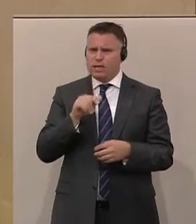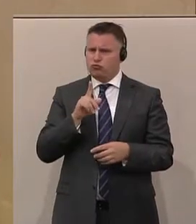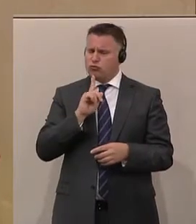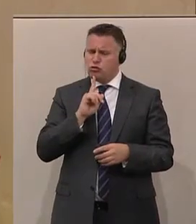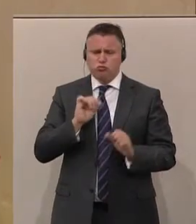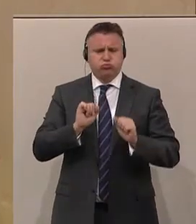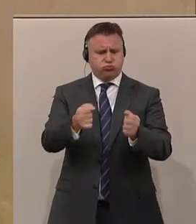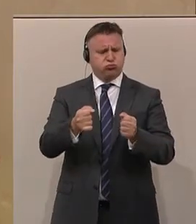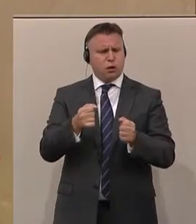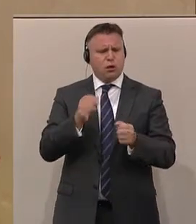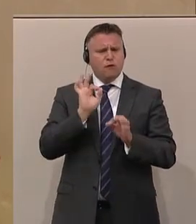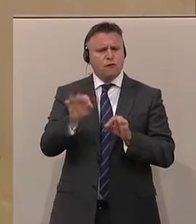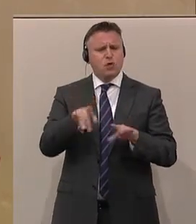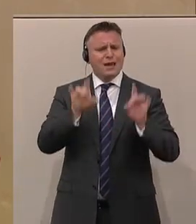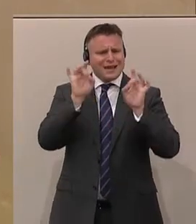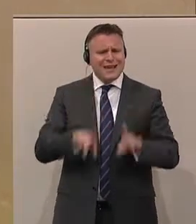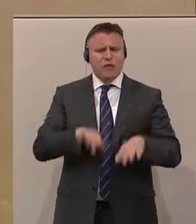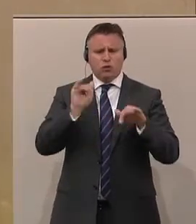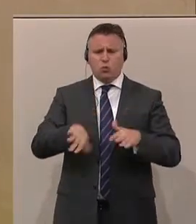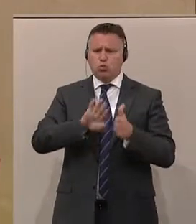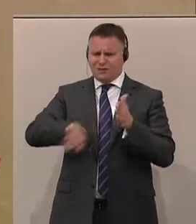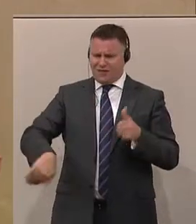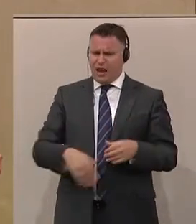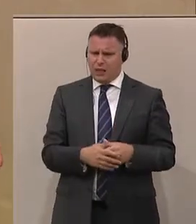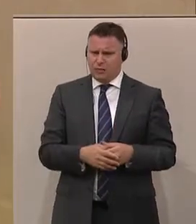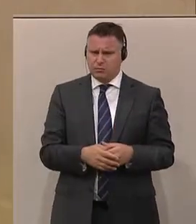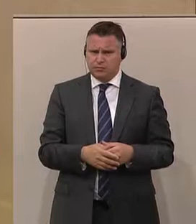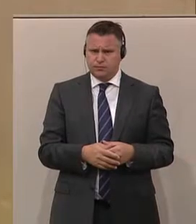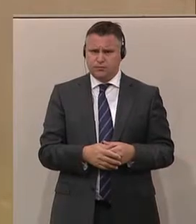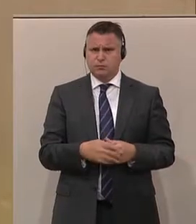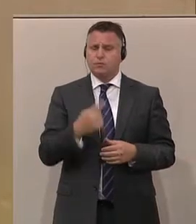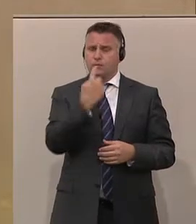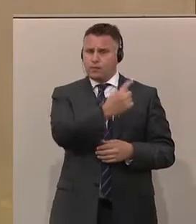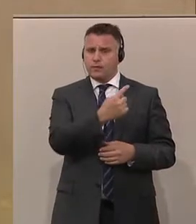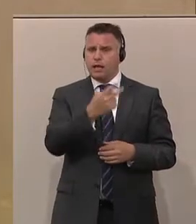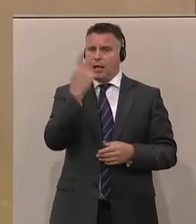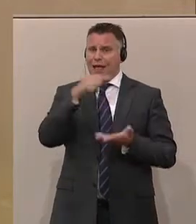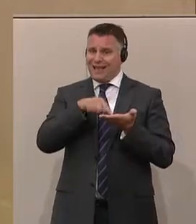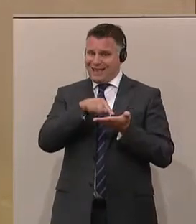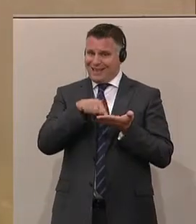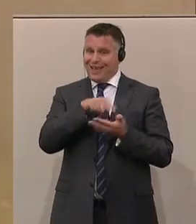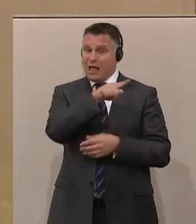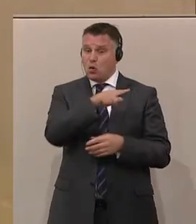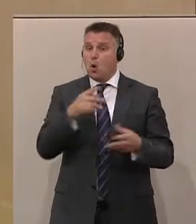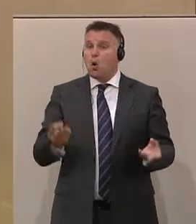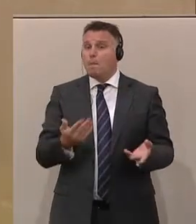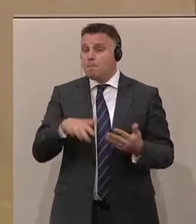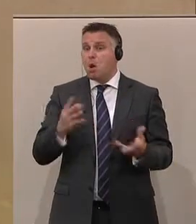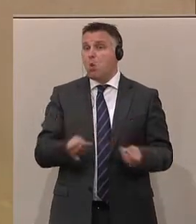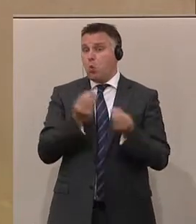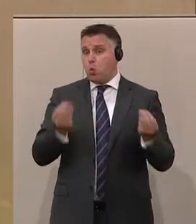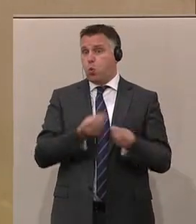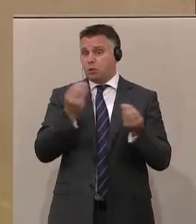dieses Menschengift zurückzudrängen. Und gleichzeitig war der Herr Kern der größte Verursacher